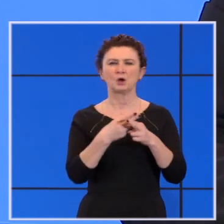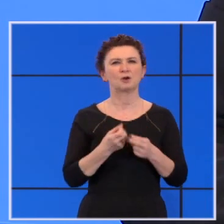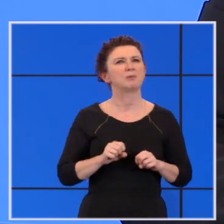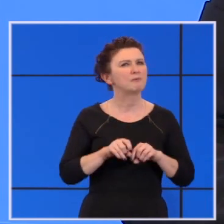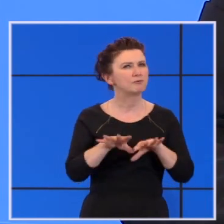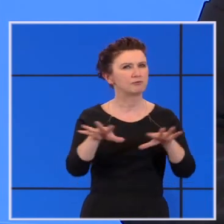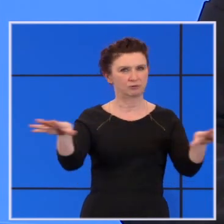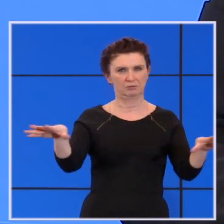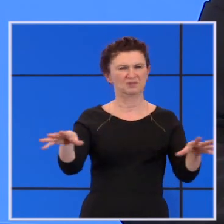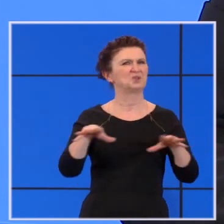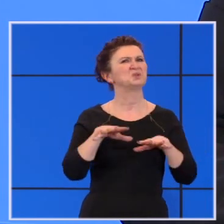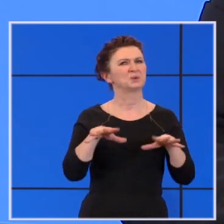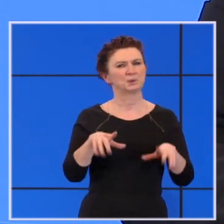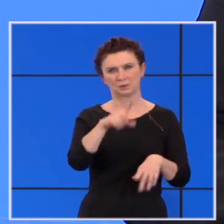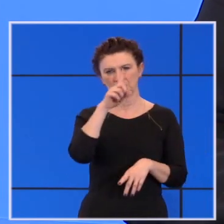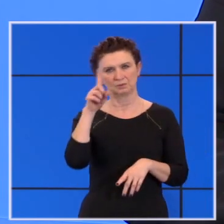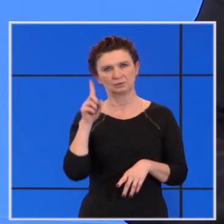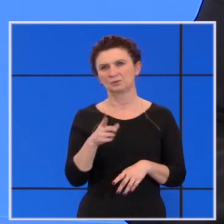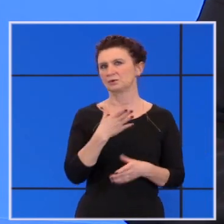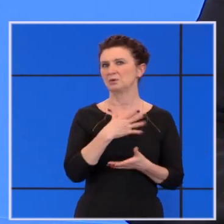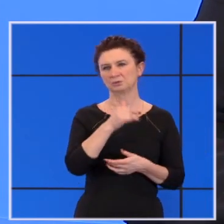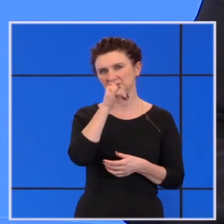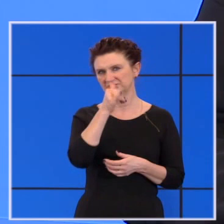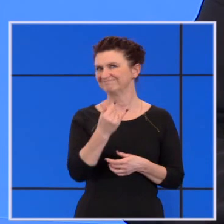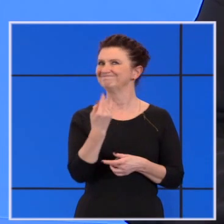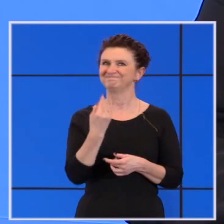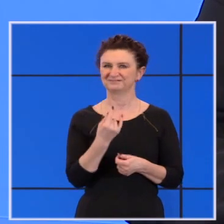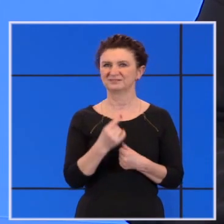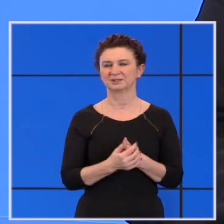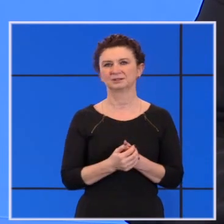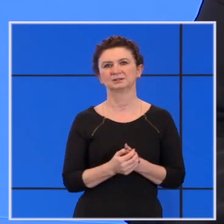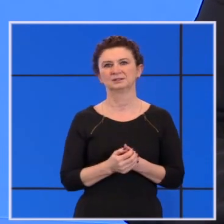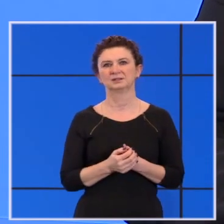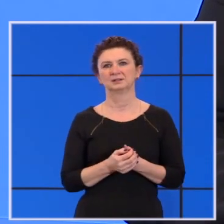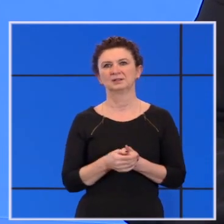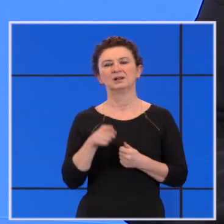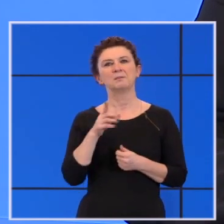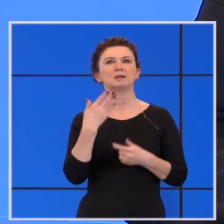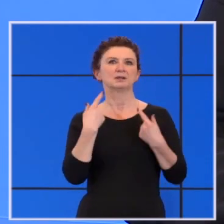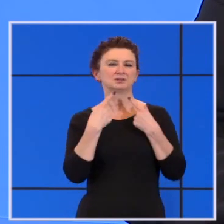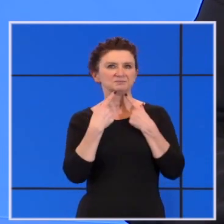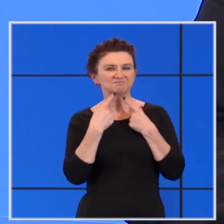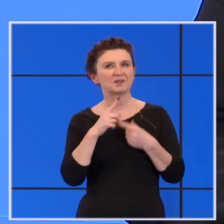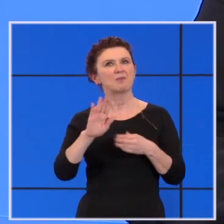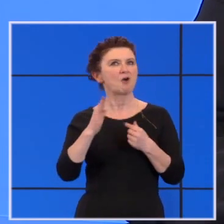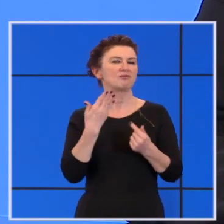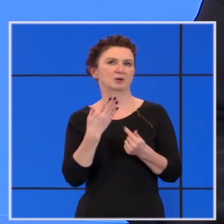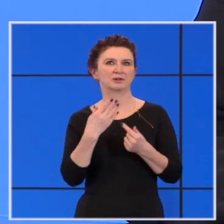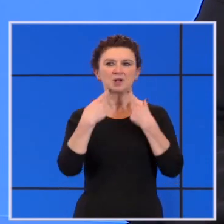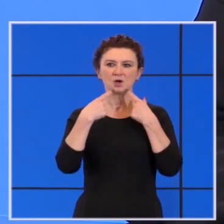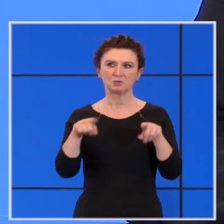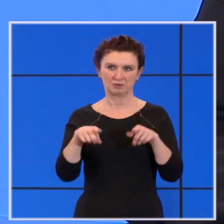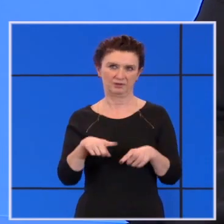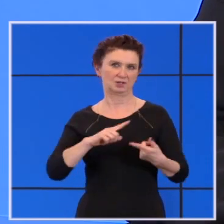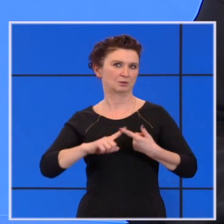A więc nie jest to sprawa, którą można marginalizować. Ja myślę, że będę się odwoływać również do odpowiedzialności polityków. Niezależnie od tego, po której